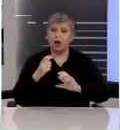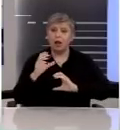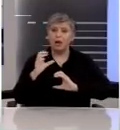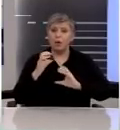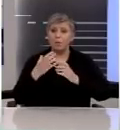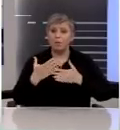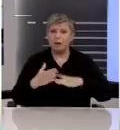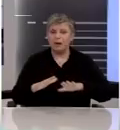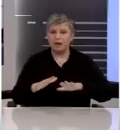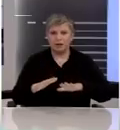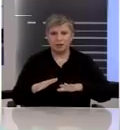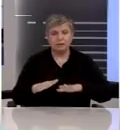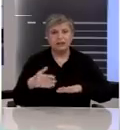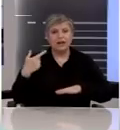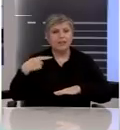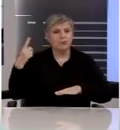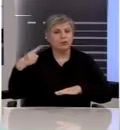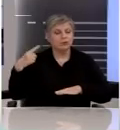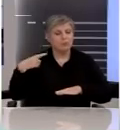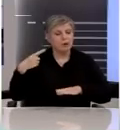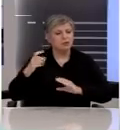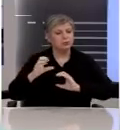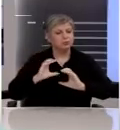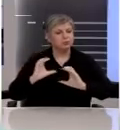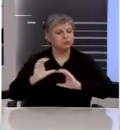του τις τελευταίες μέρες.